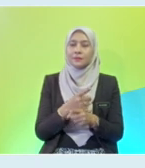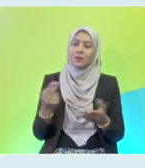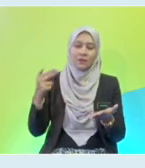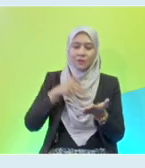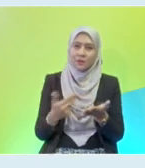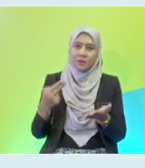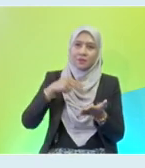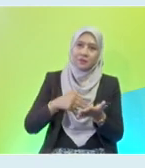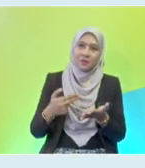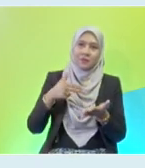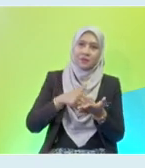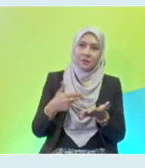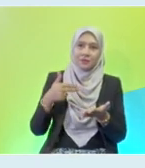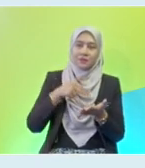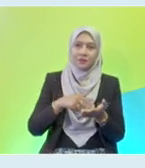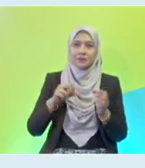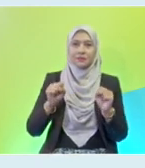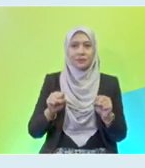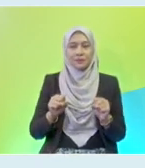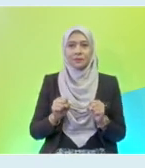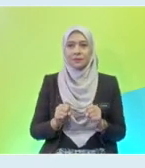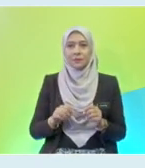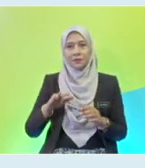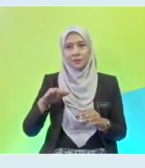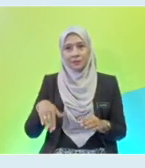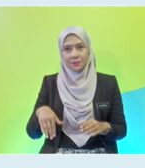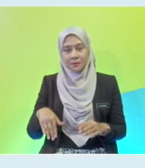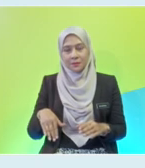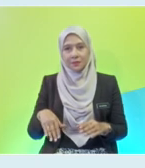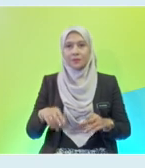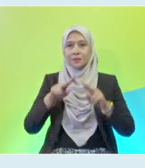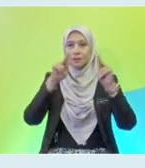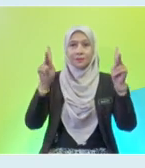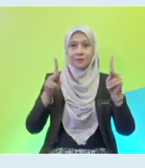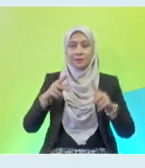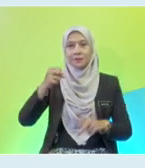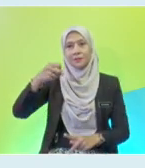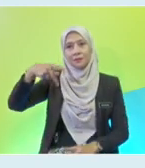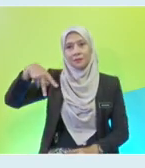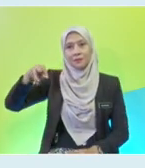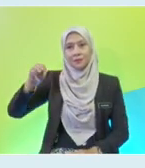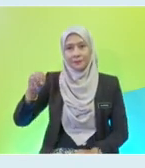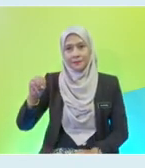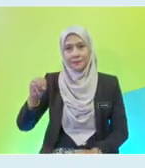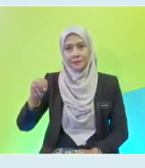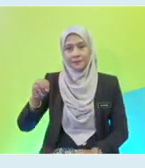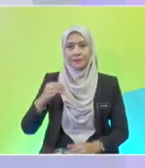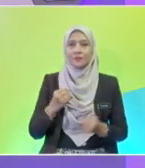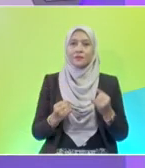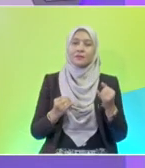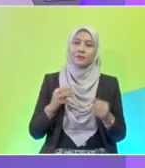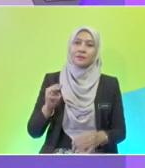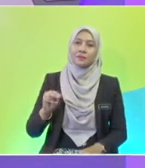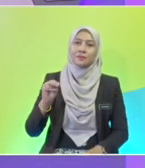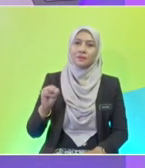mungkin yang boleh Irfan sebelum menjelang hari pemeriksaan jadi di sini Oke jika murid-murid di